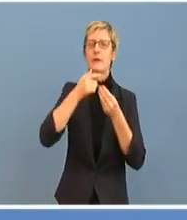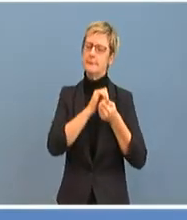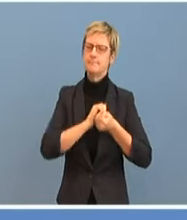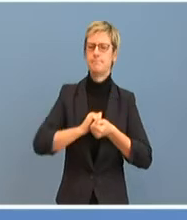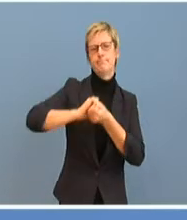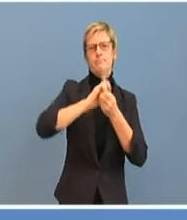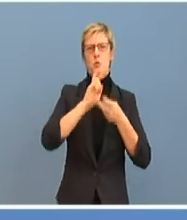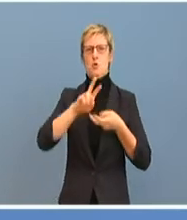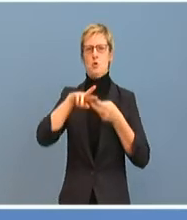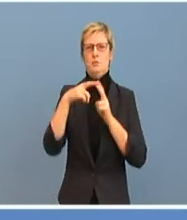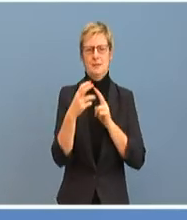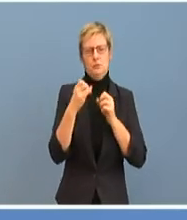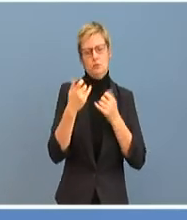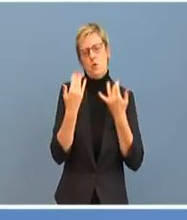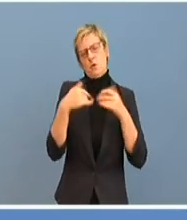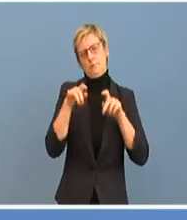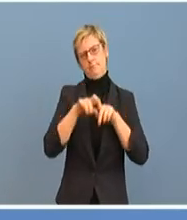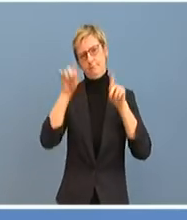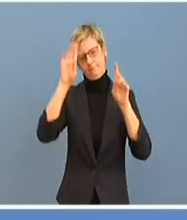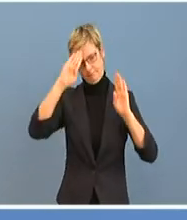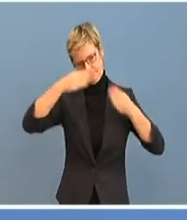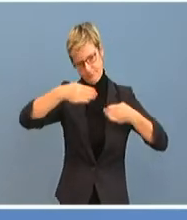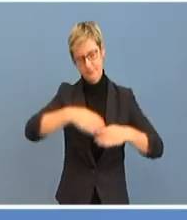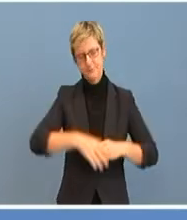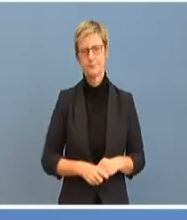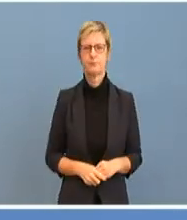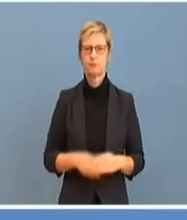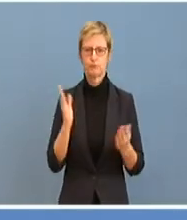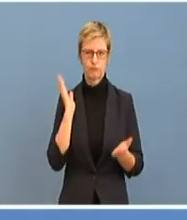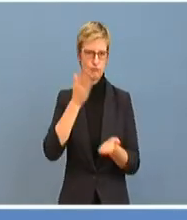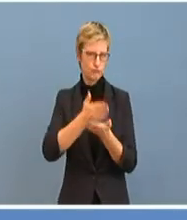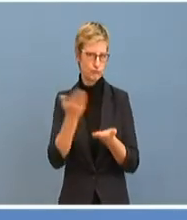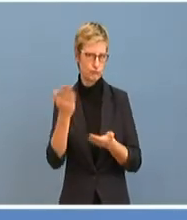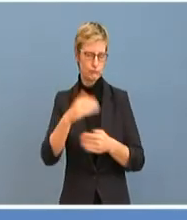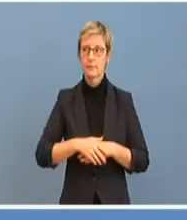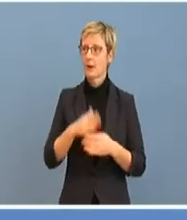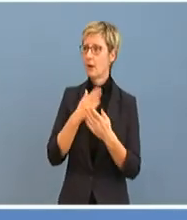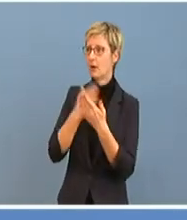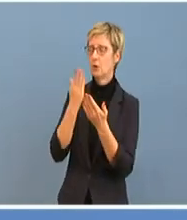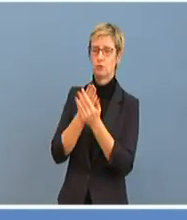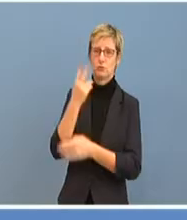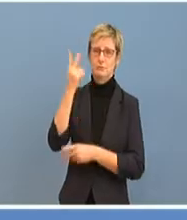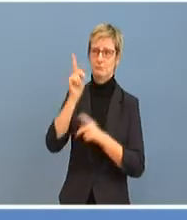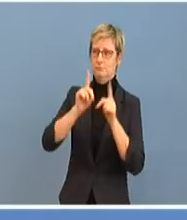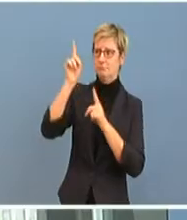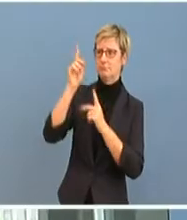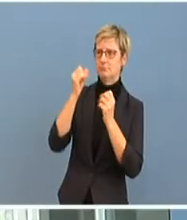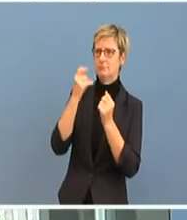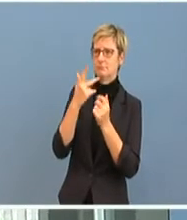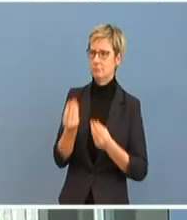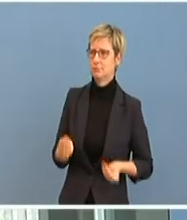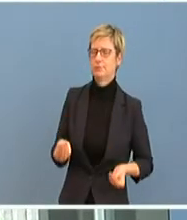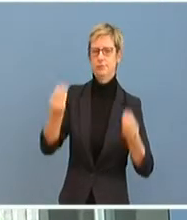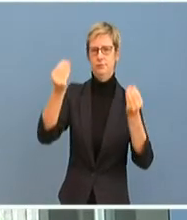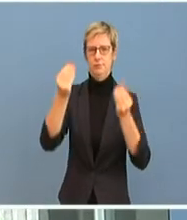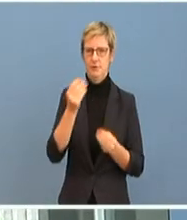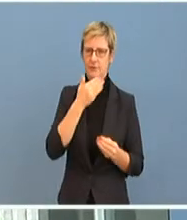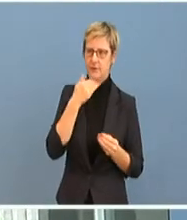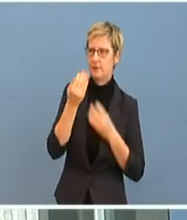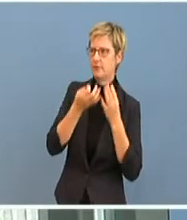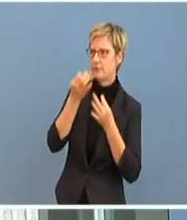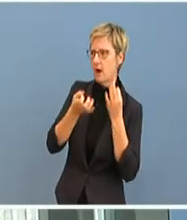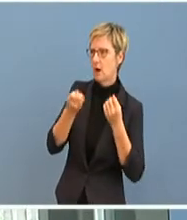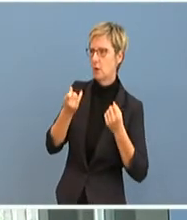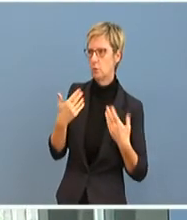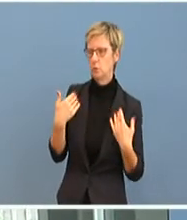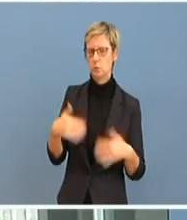mein Bericht aus dem Corona-Kabinett. Nachdem ich unmittelbar schon zwei Wortmeldungen gesehen habe, würde ich, und da folgen sehr,